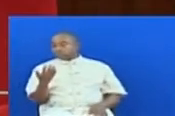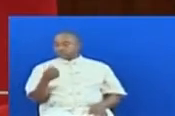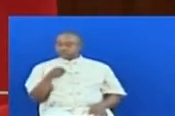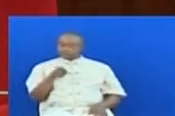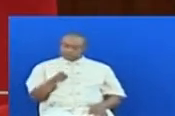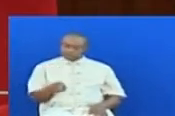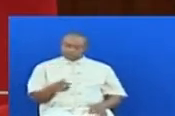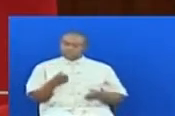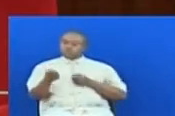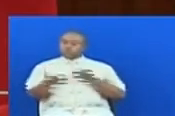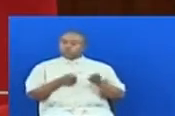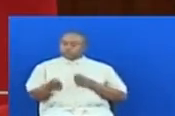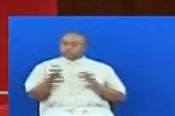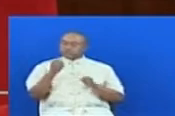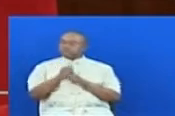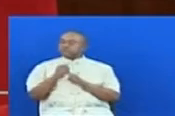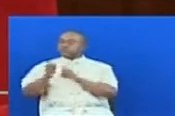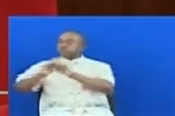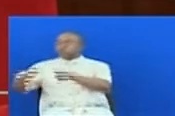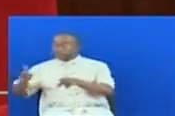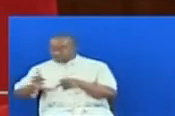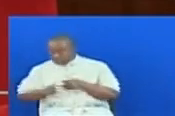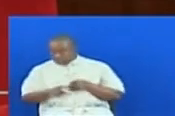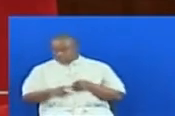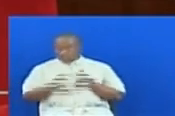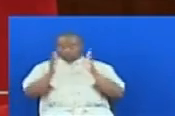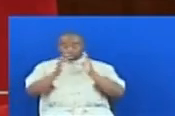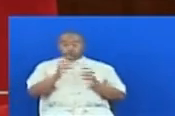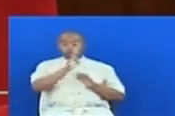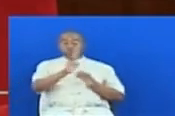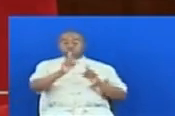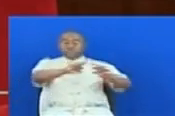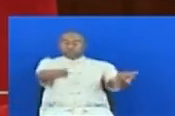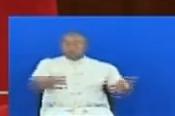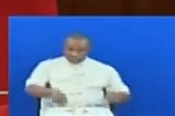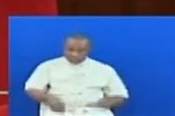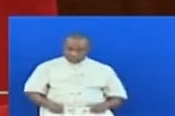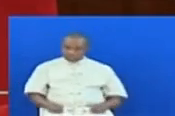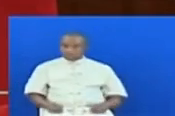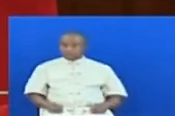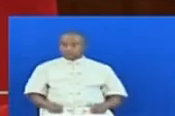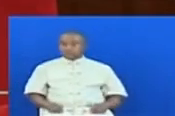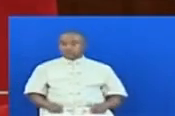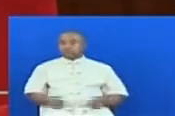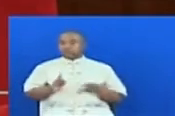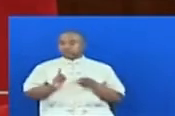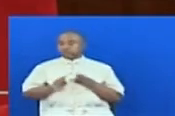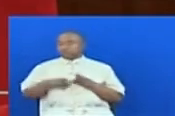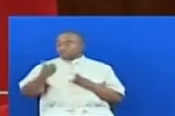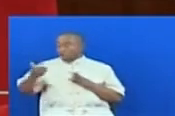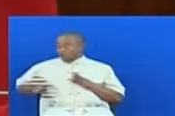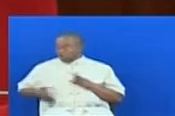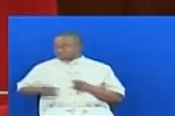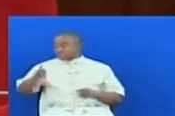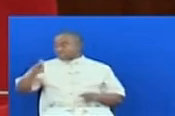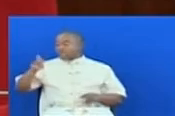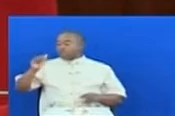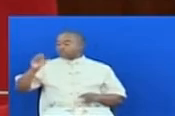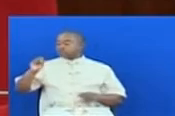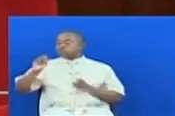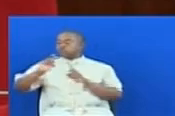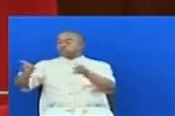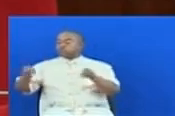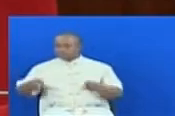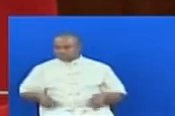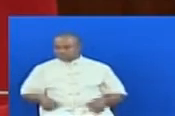wakurugenzi wanafanya kivyao, ma-DC wanafanya kivyao, nani ofisi za rasi zinafanya kivyao. Hata